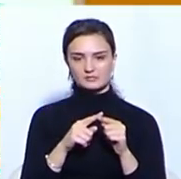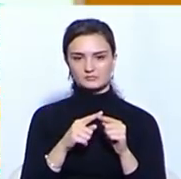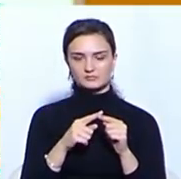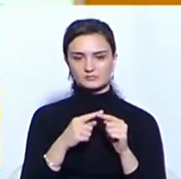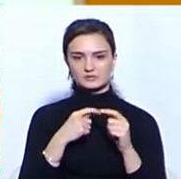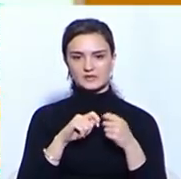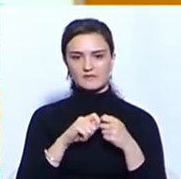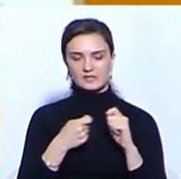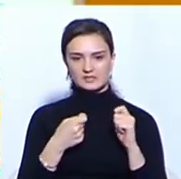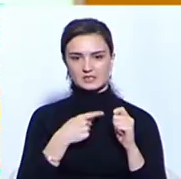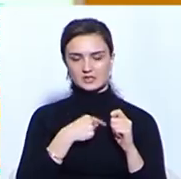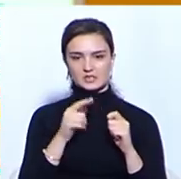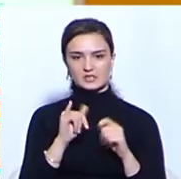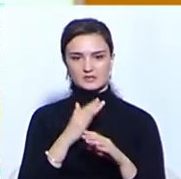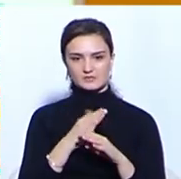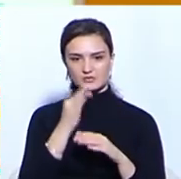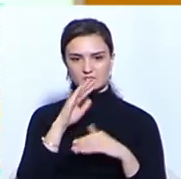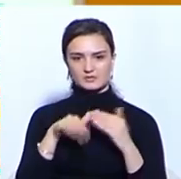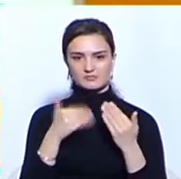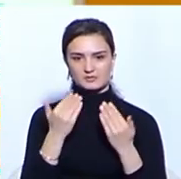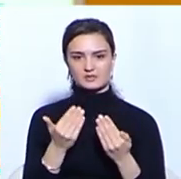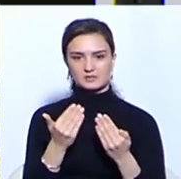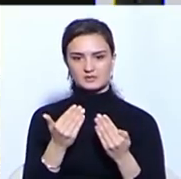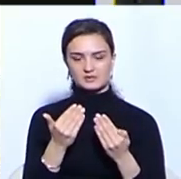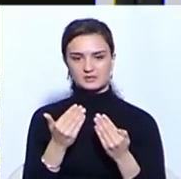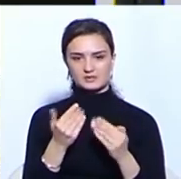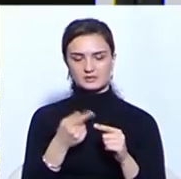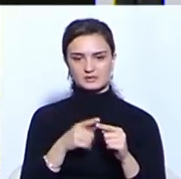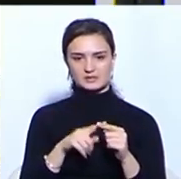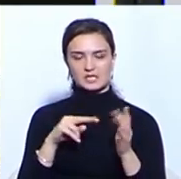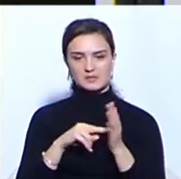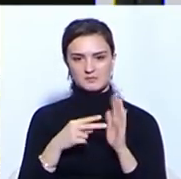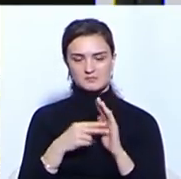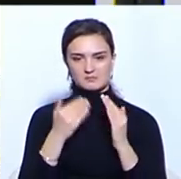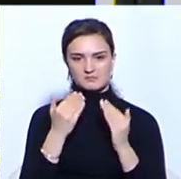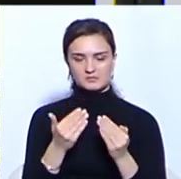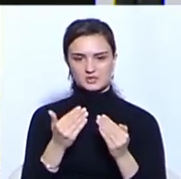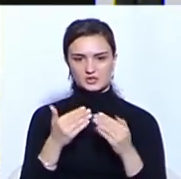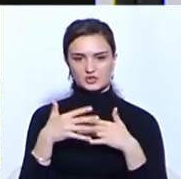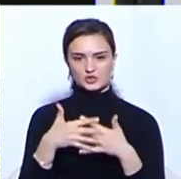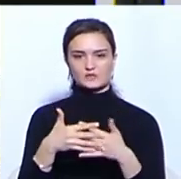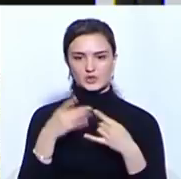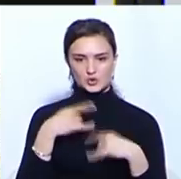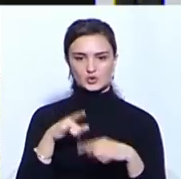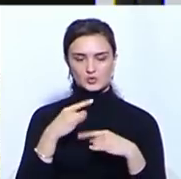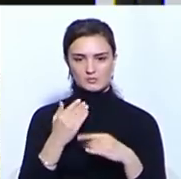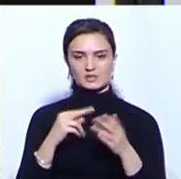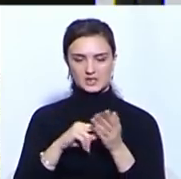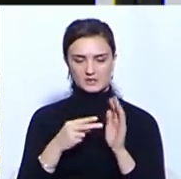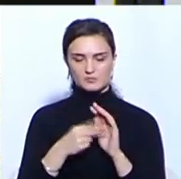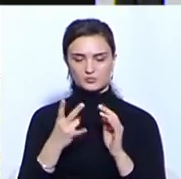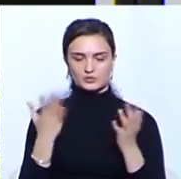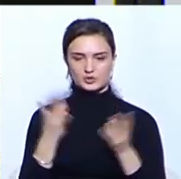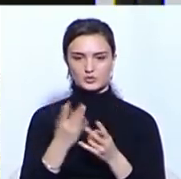რომელიც ქალბატონს აქვს, შემდეგ მისი რეპროდუქციული გეგმებიდან, ესე იგი მისი შვილოსნობის გეგმებიდან გამომდინარე დაეგეგმოს